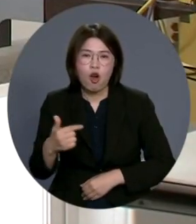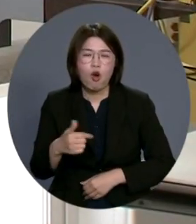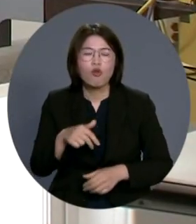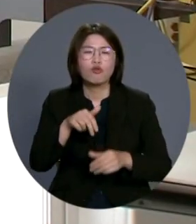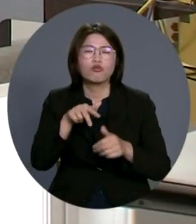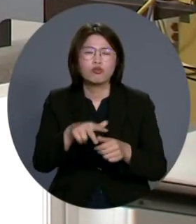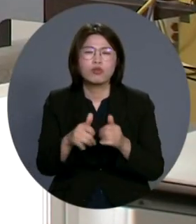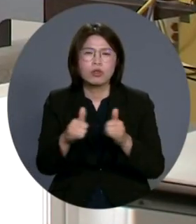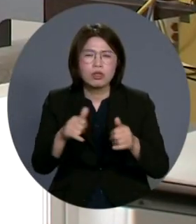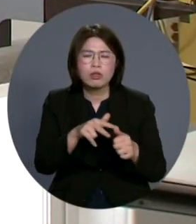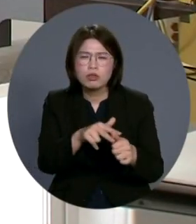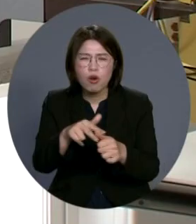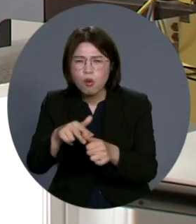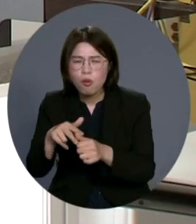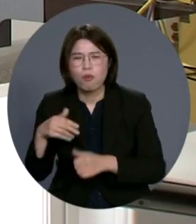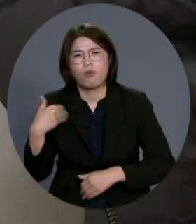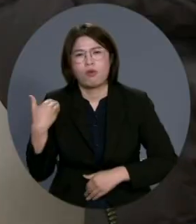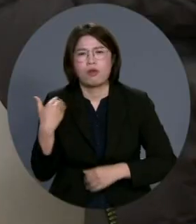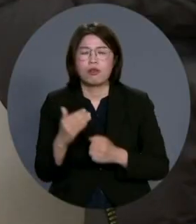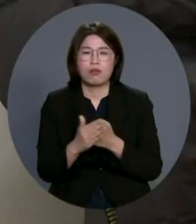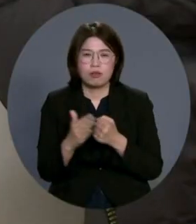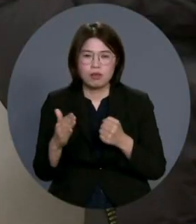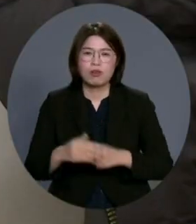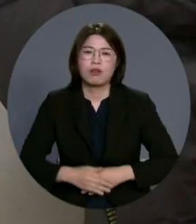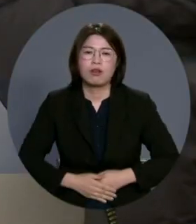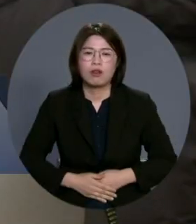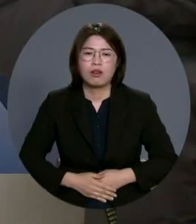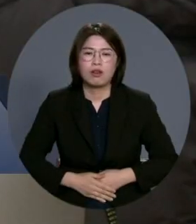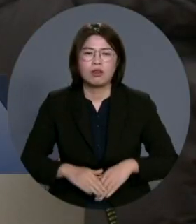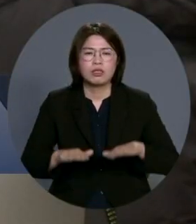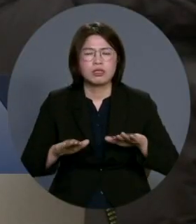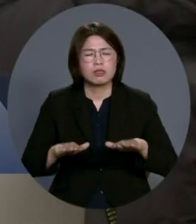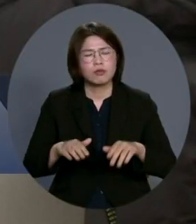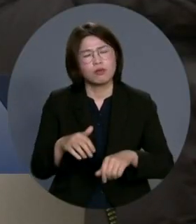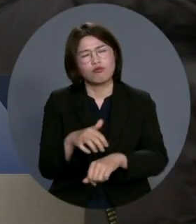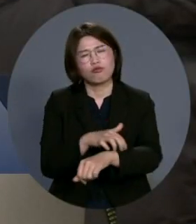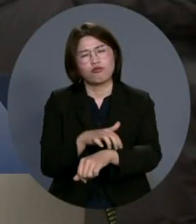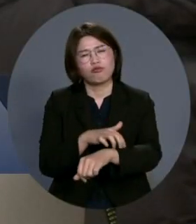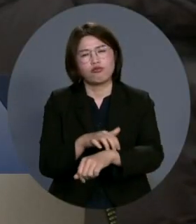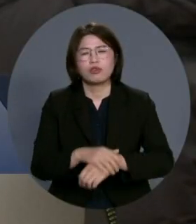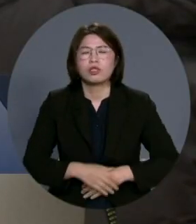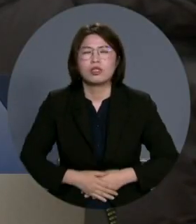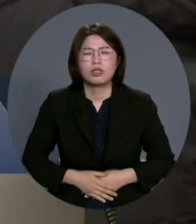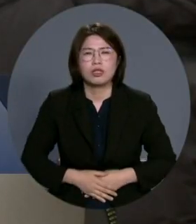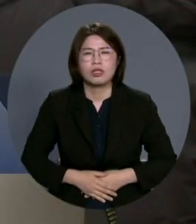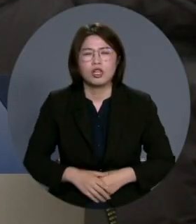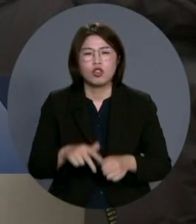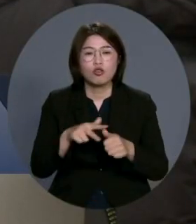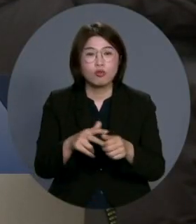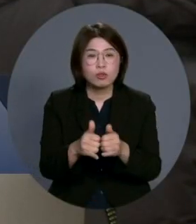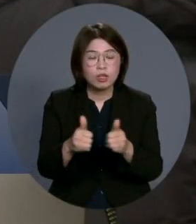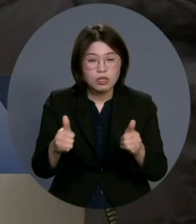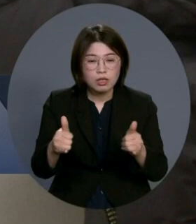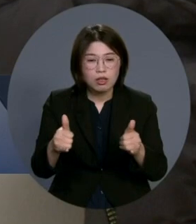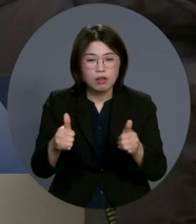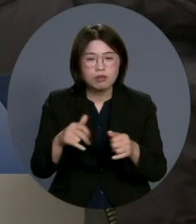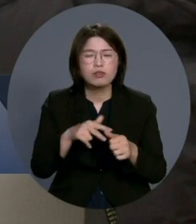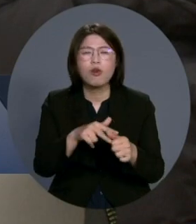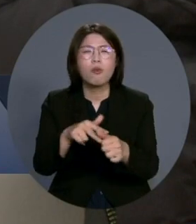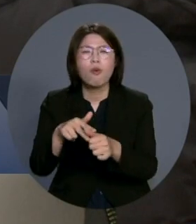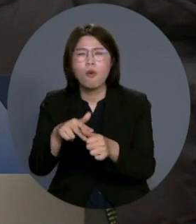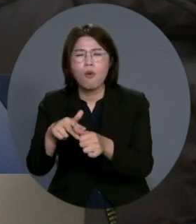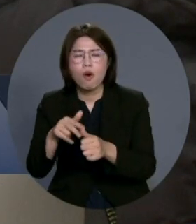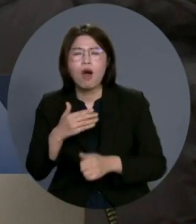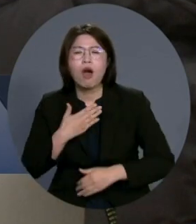정보를 얻기가 힘들기 때문입니다 일단은 현실에 좀 많은 벽이 있습니다 그 후보님들 어떤 그런 걸 좀